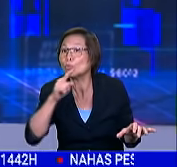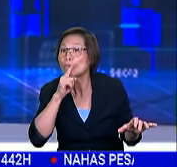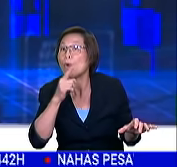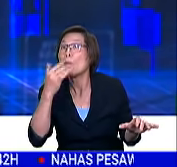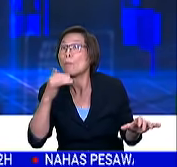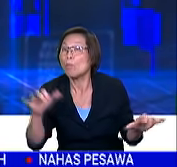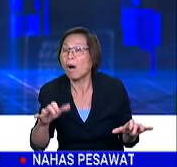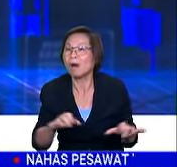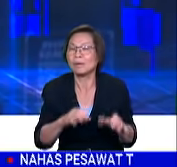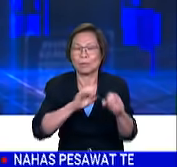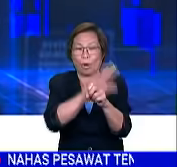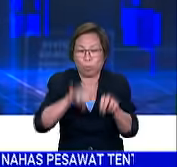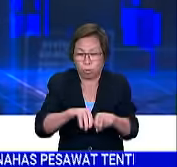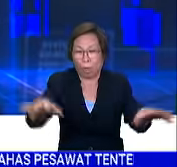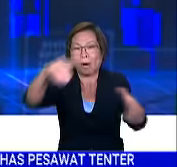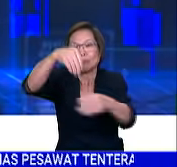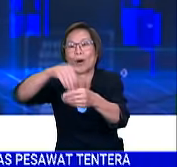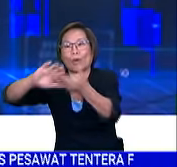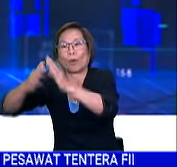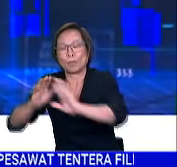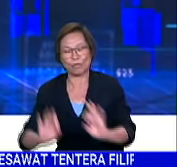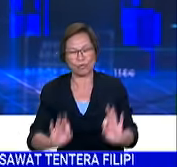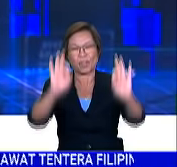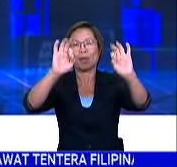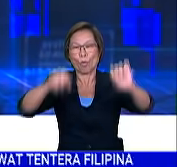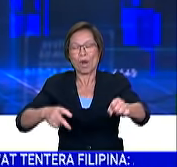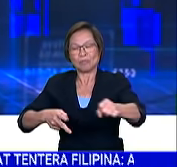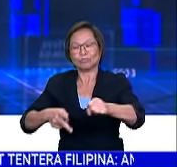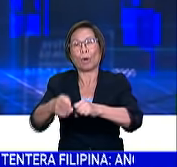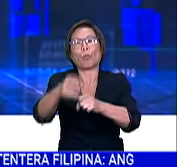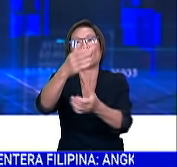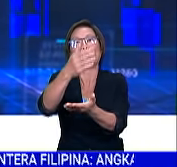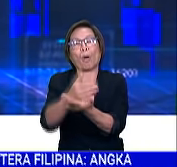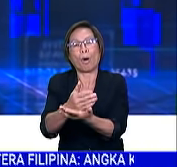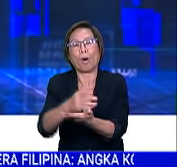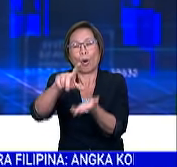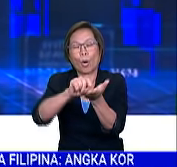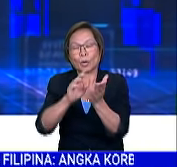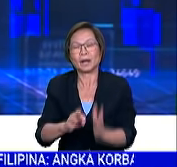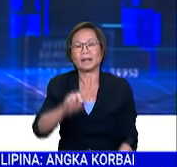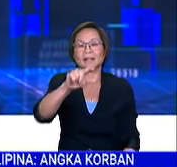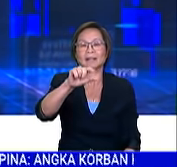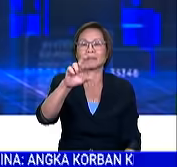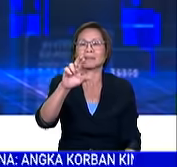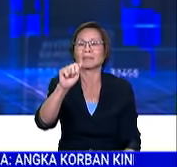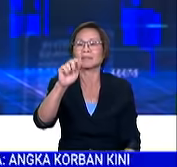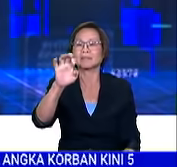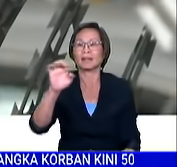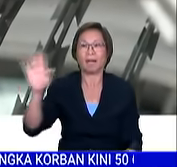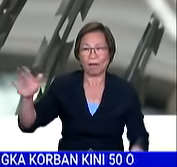memastikan penularan wabak dalam komuniti dapat diputuskan. Wartawan Grace Aisyah Kedayan ada laporannya.